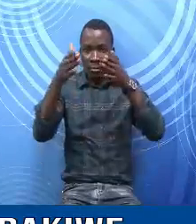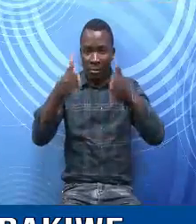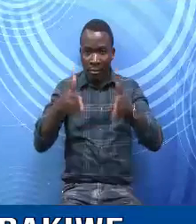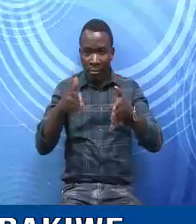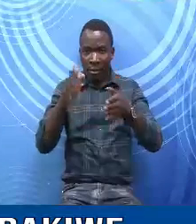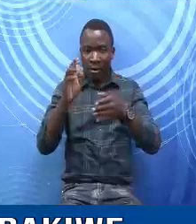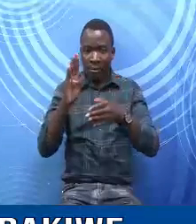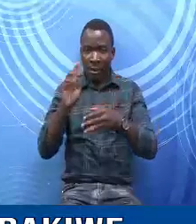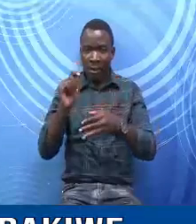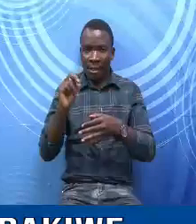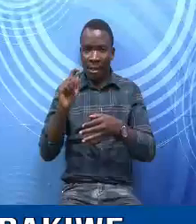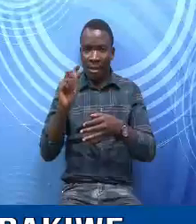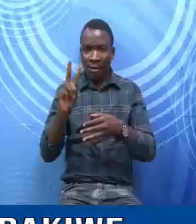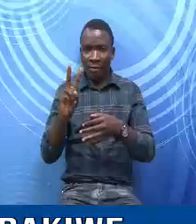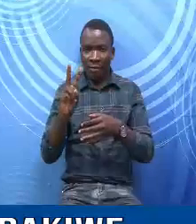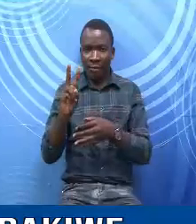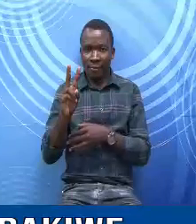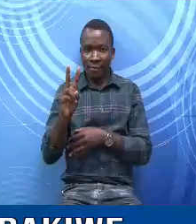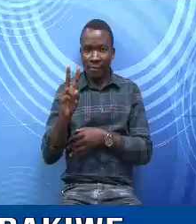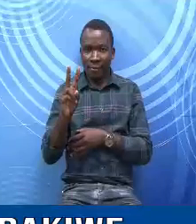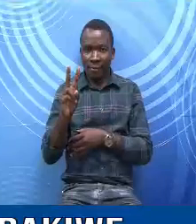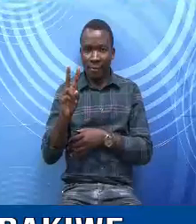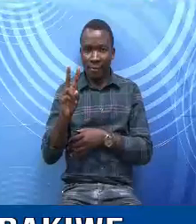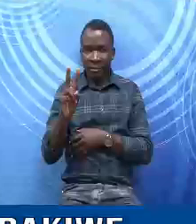BTN TV.